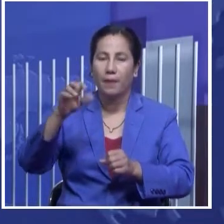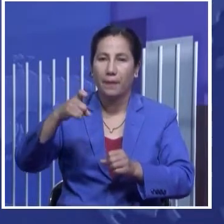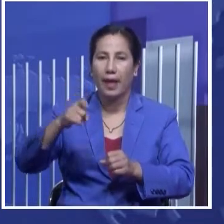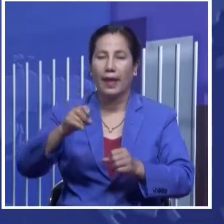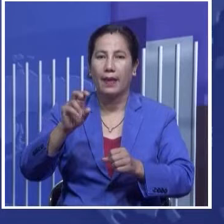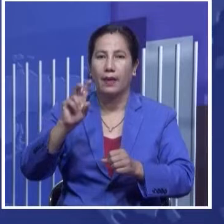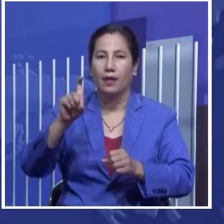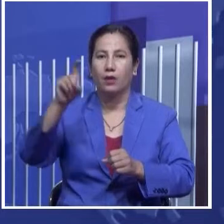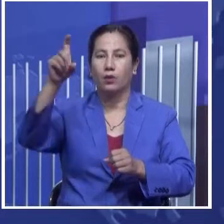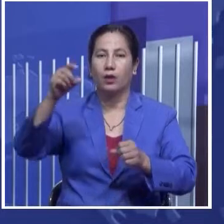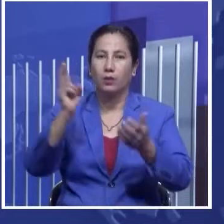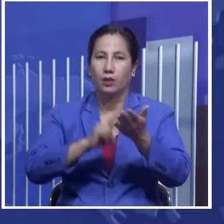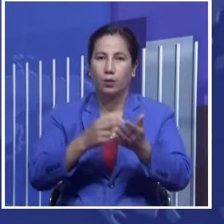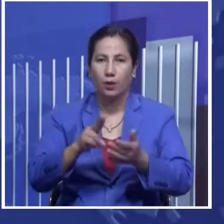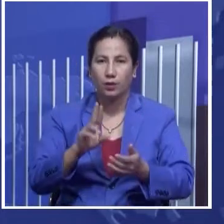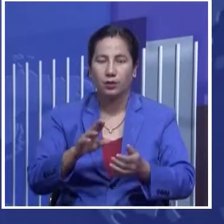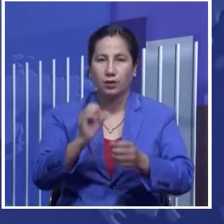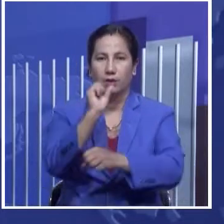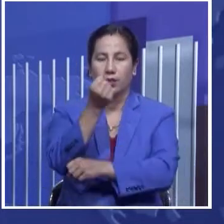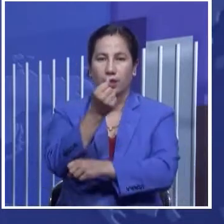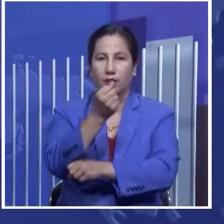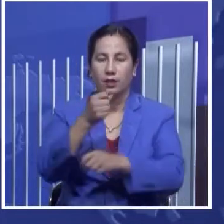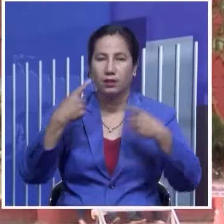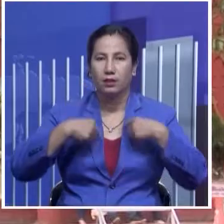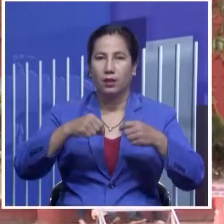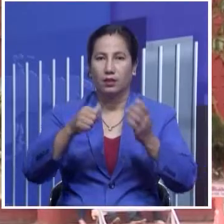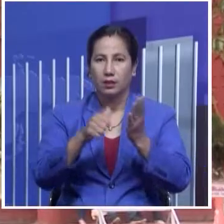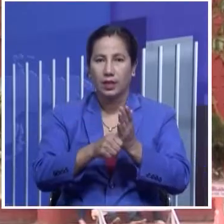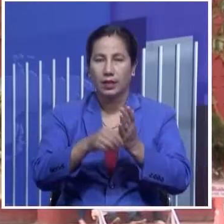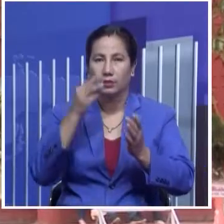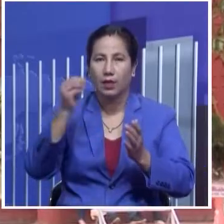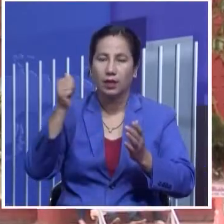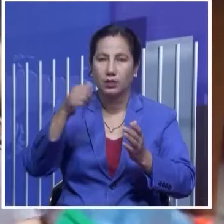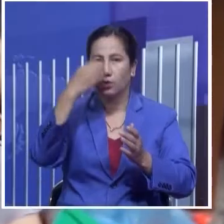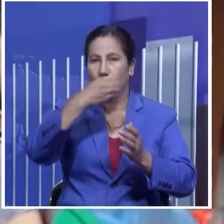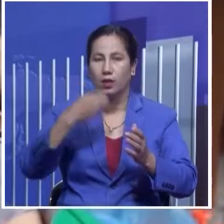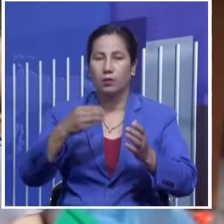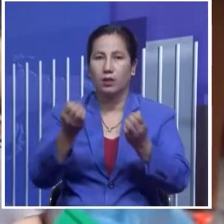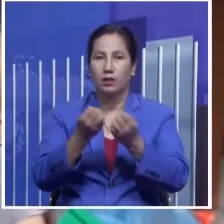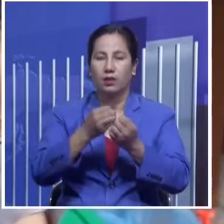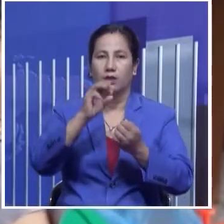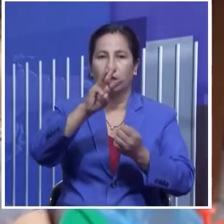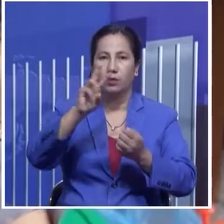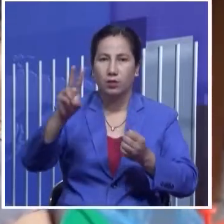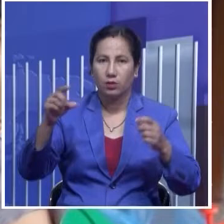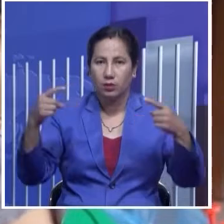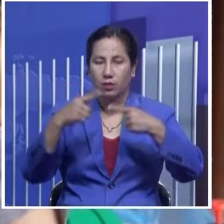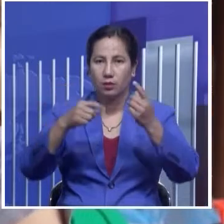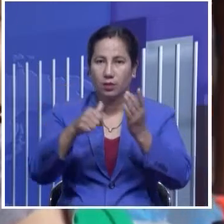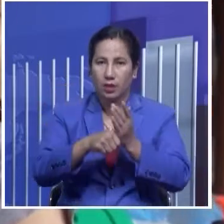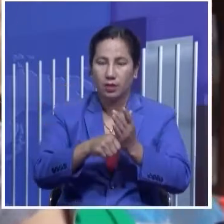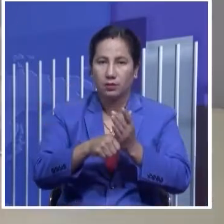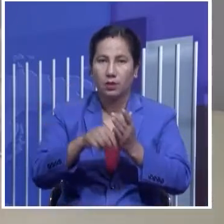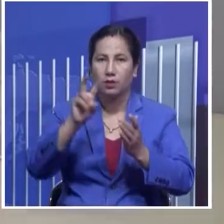भेरिएन्टको संक्रमण पुष्टि भएको छ। राष्ट्रिय जनस्वास्थ्य प्रयोगशालामा हिजो मंगलबार गरिएको 32 नमूनाको जीन